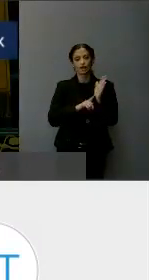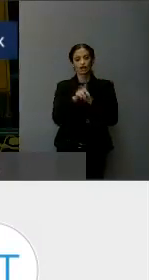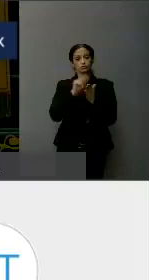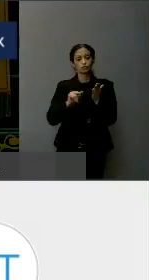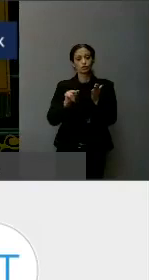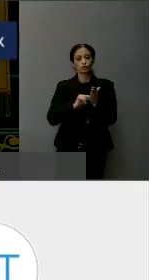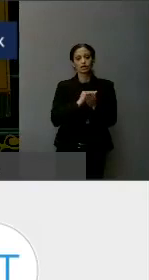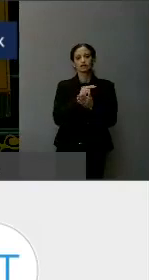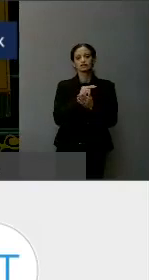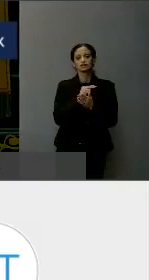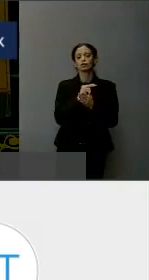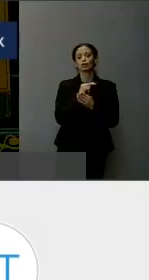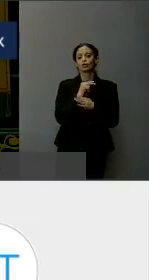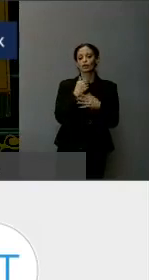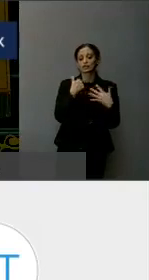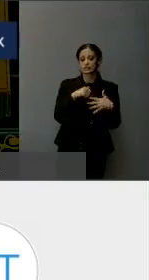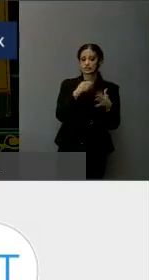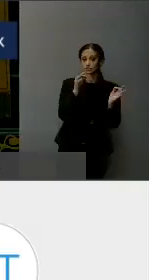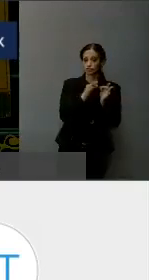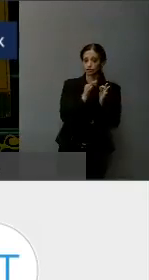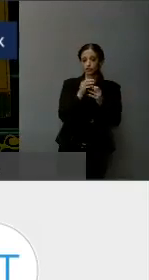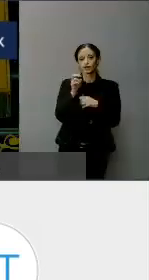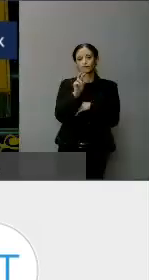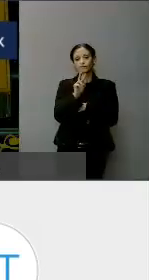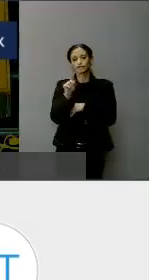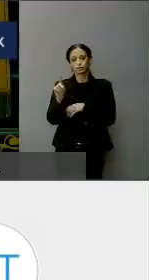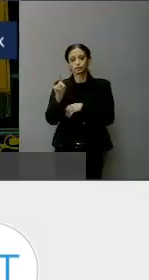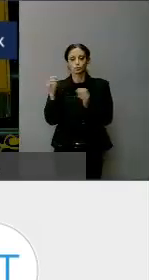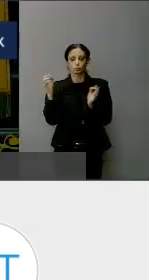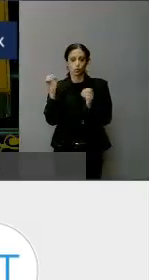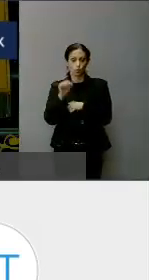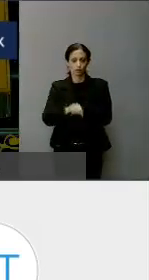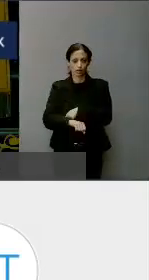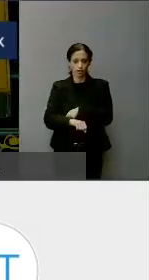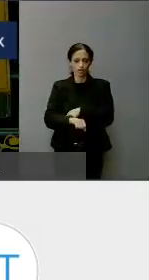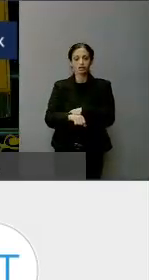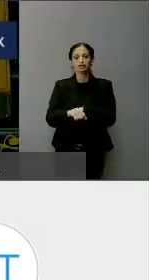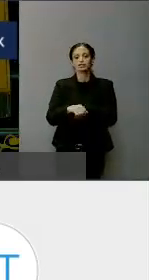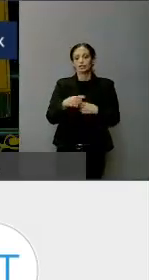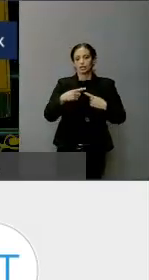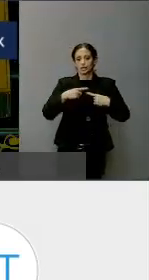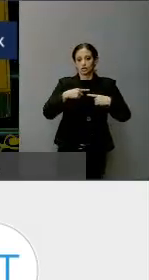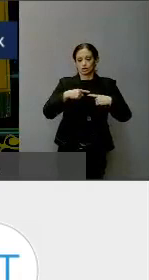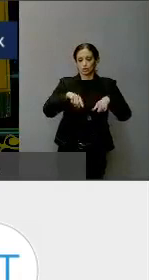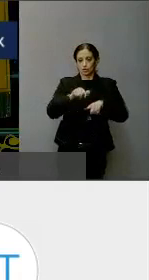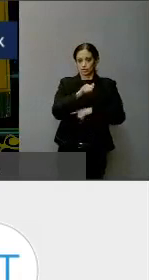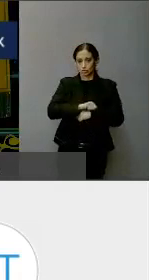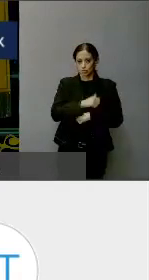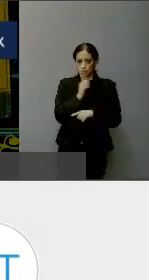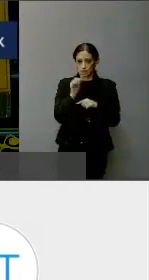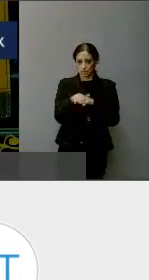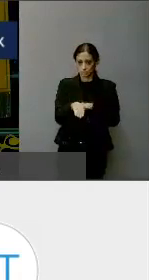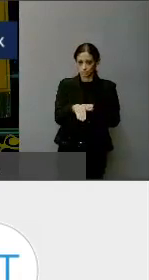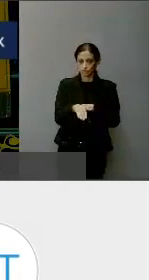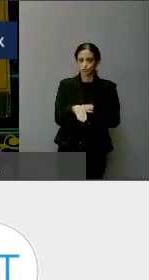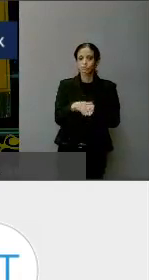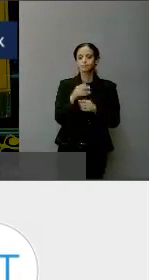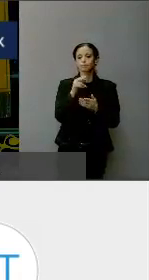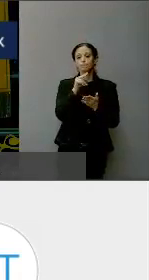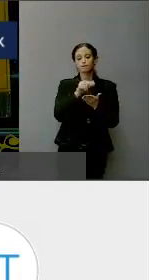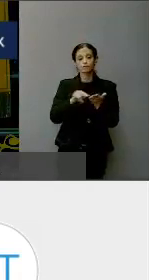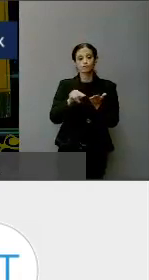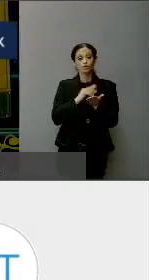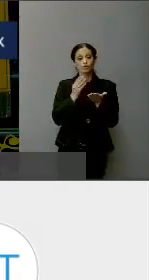votazione su un numero 30 16 voti favorevoli 21 contrari consiglio comunale respinge pongono in